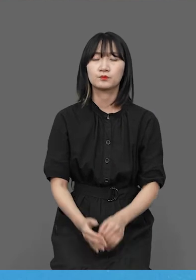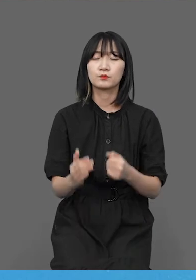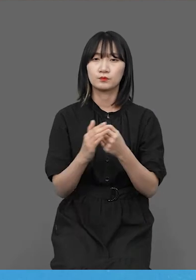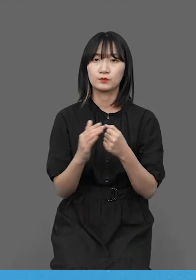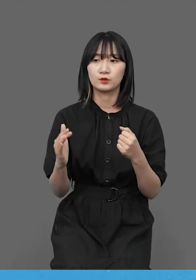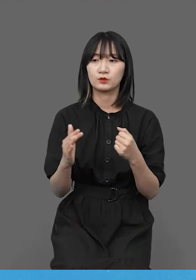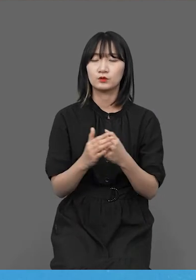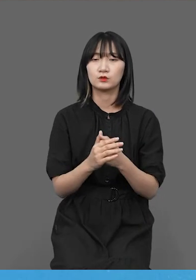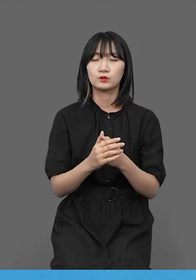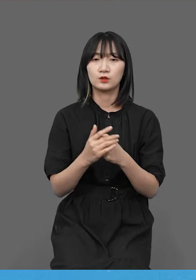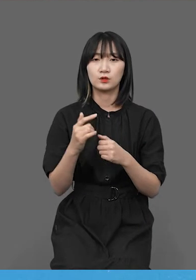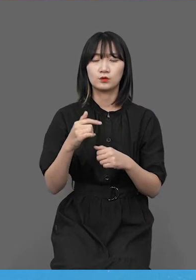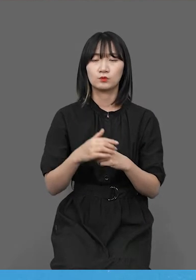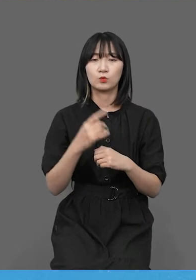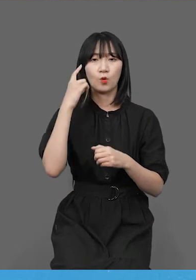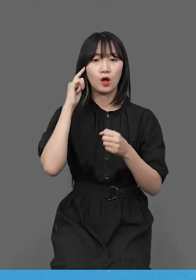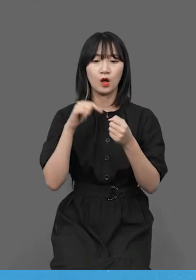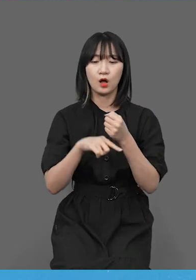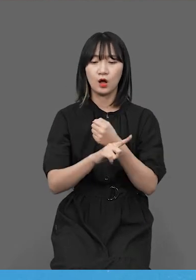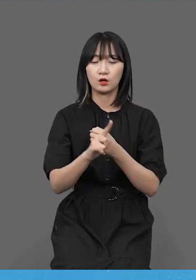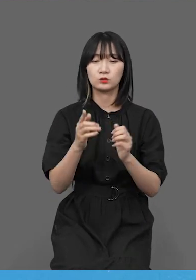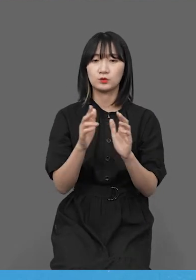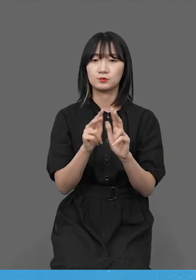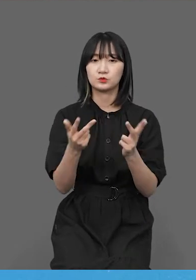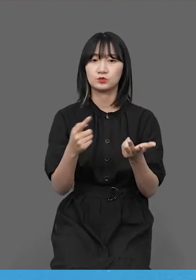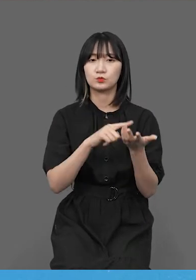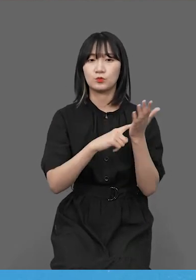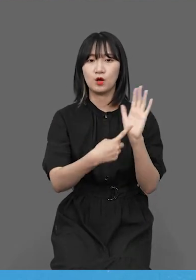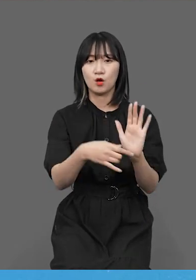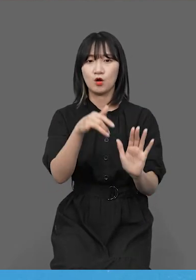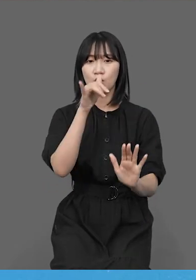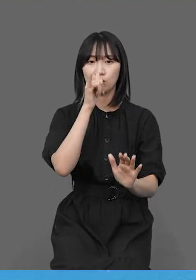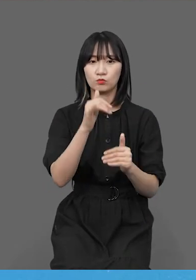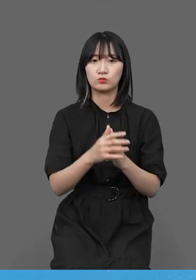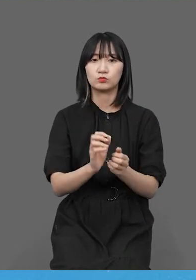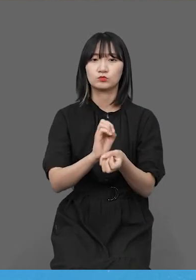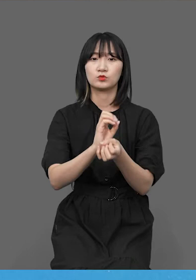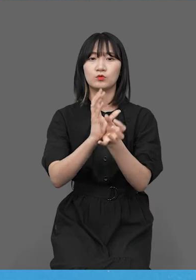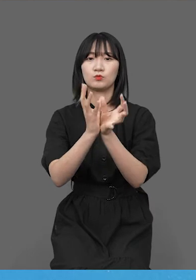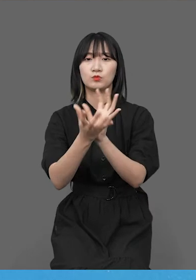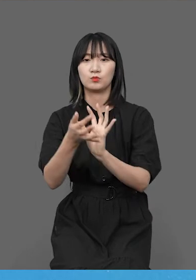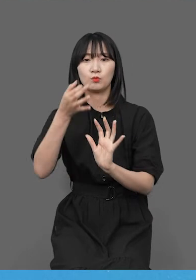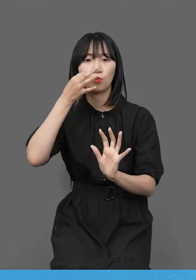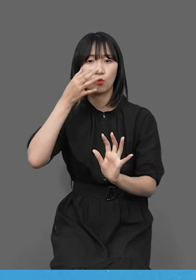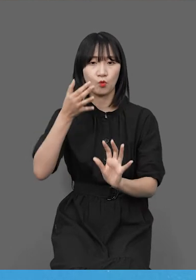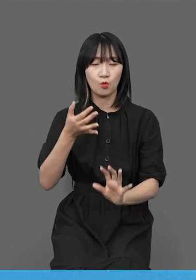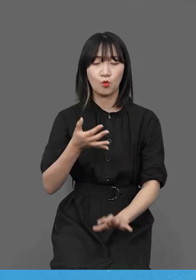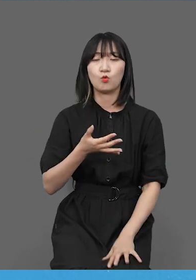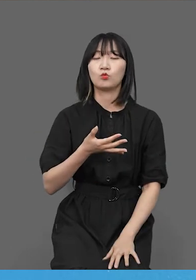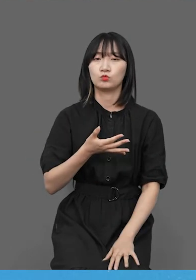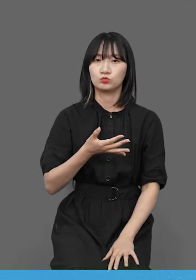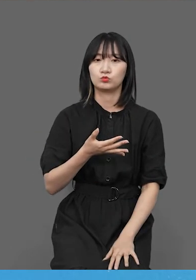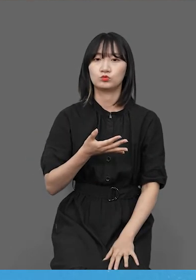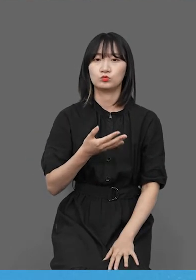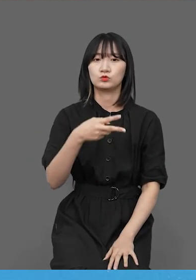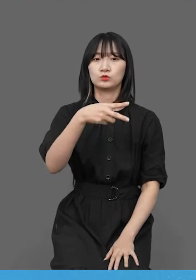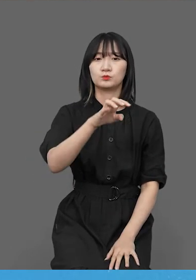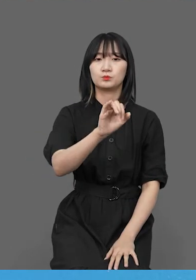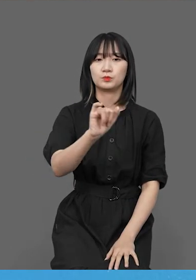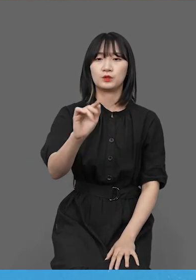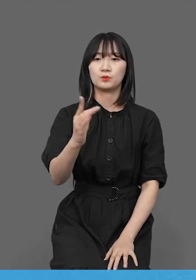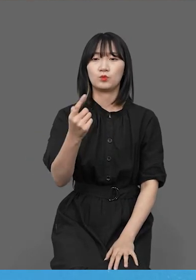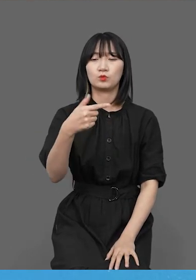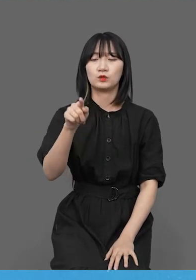그래서 사이언스지에도 저 놀라움을, 저기 제목 보십시오. Sunflowers show complex Fibonacci sequences.